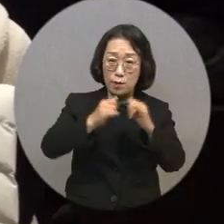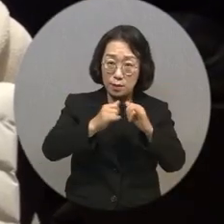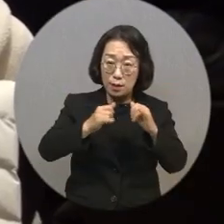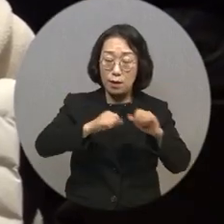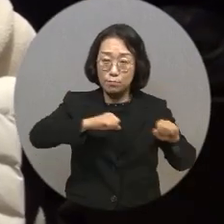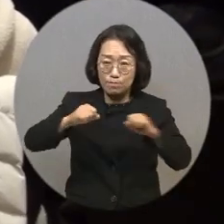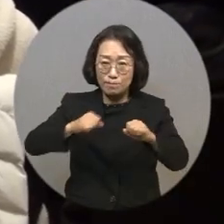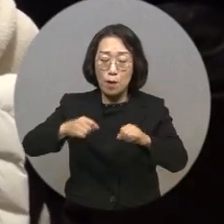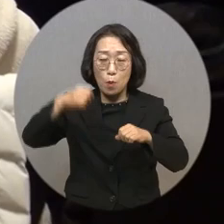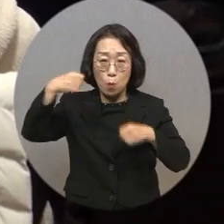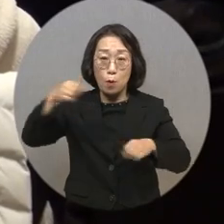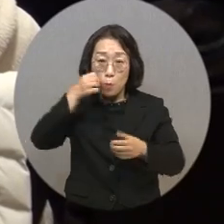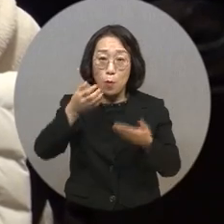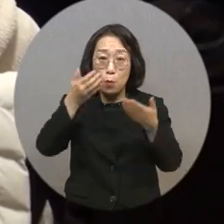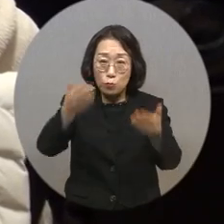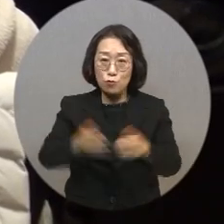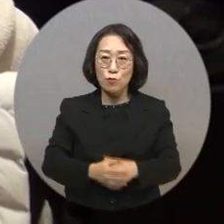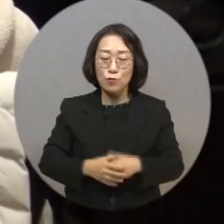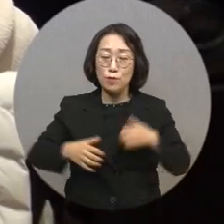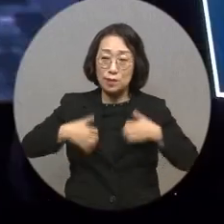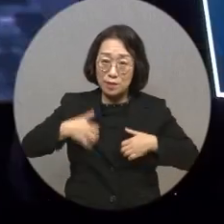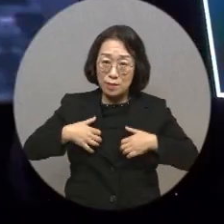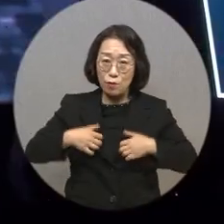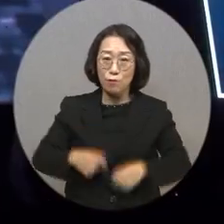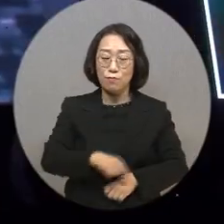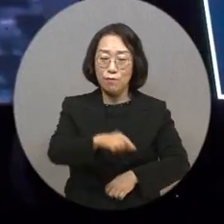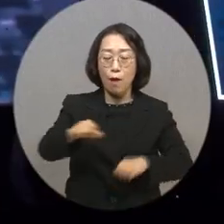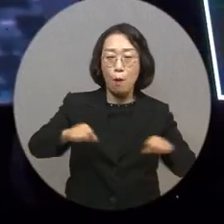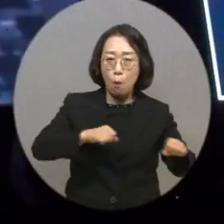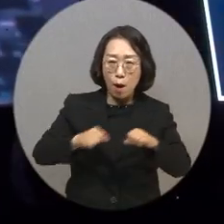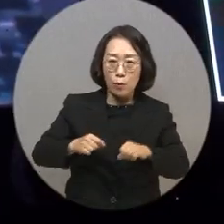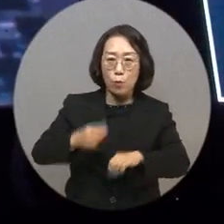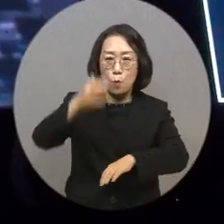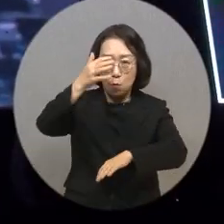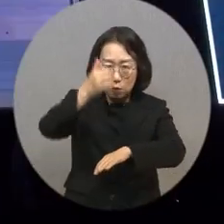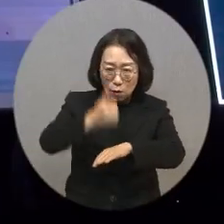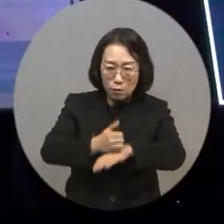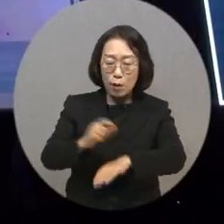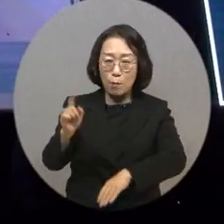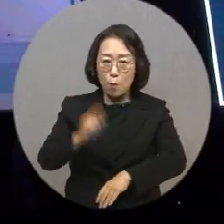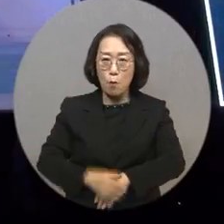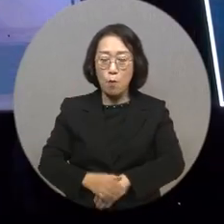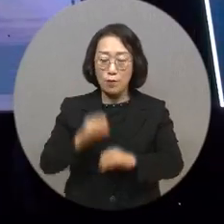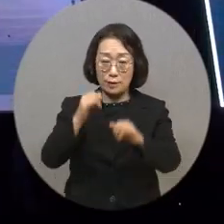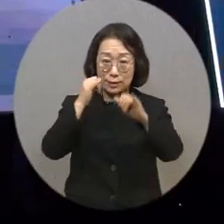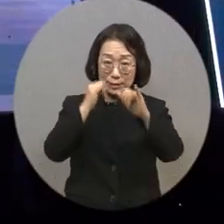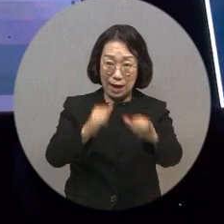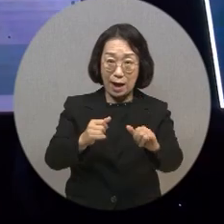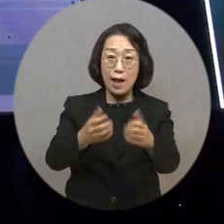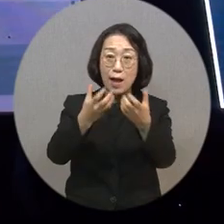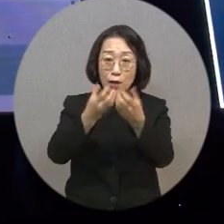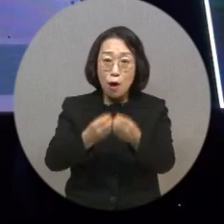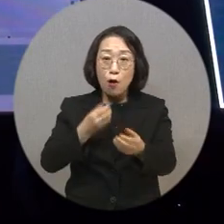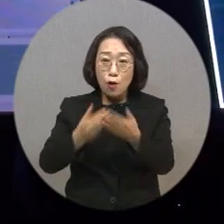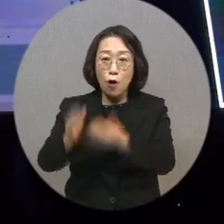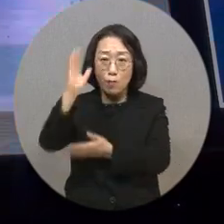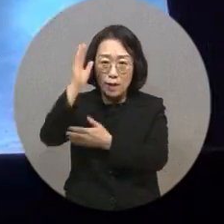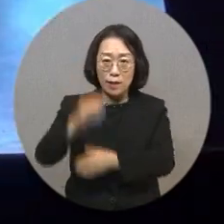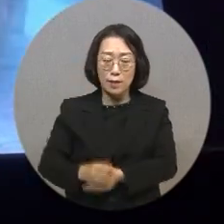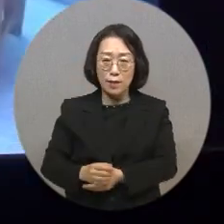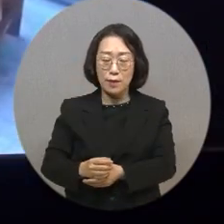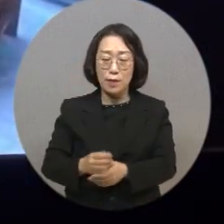신나는 기리술에서 기업 자원봉사자들의 활동 후기 감상, 시상식, 사례 발표, 정책 제안